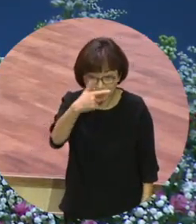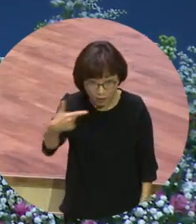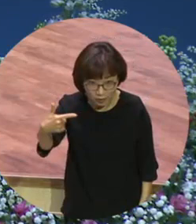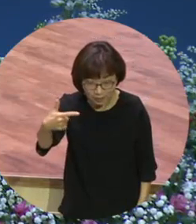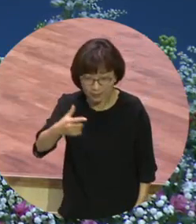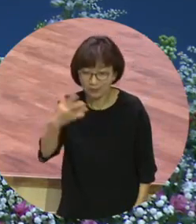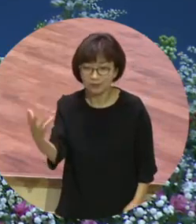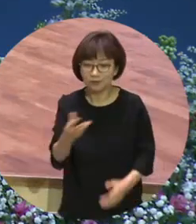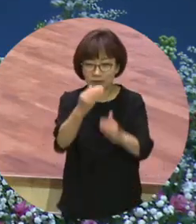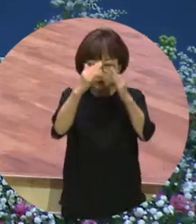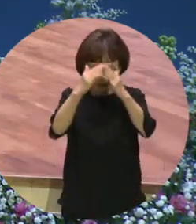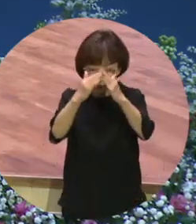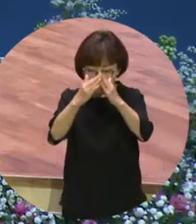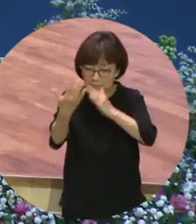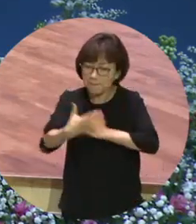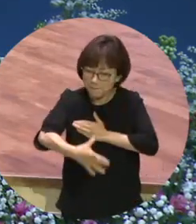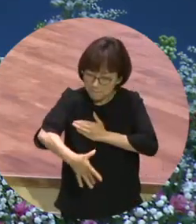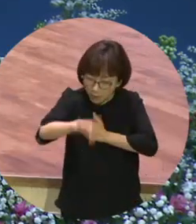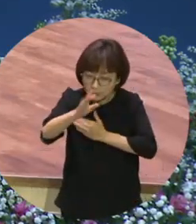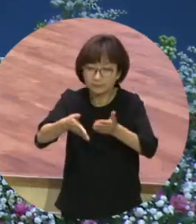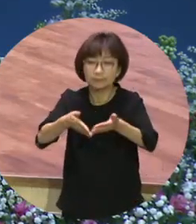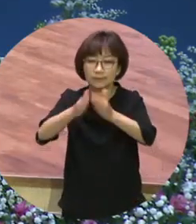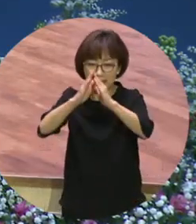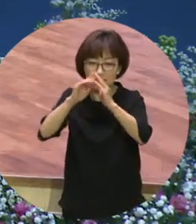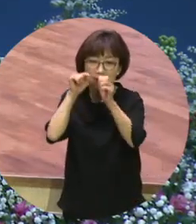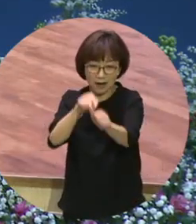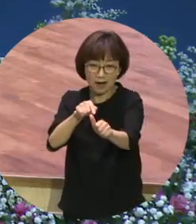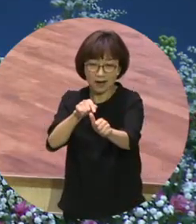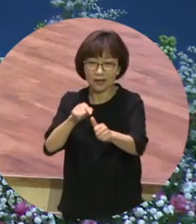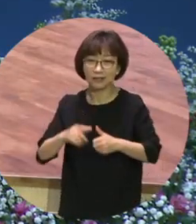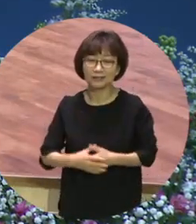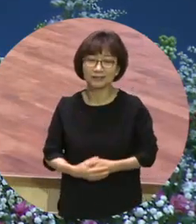먼저 건축하라고 했습니다.